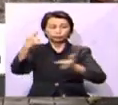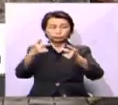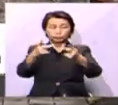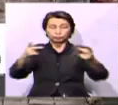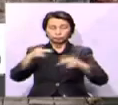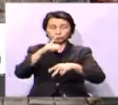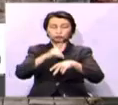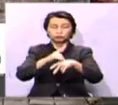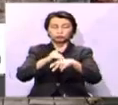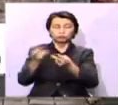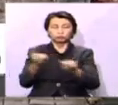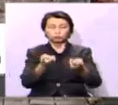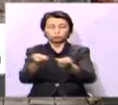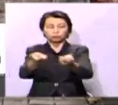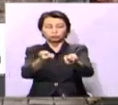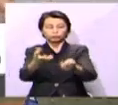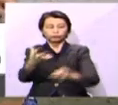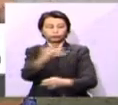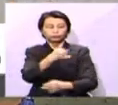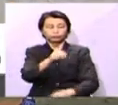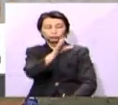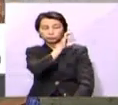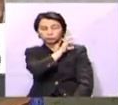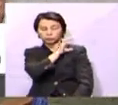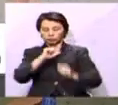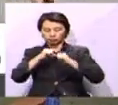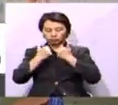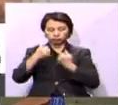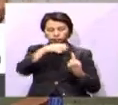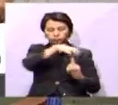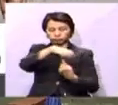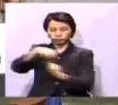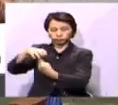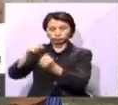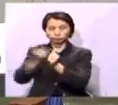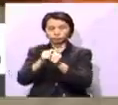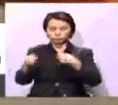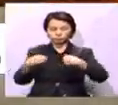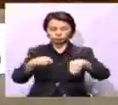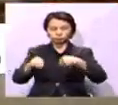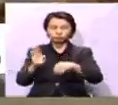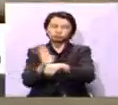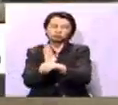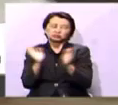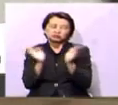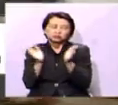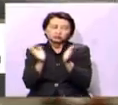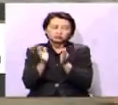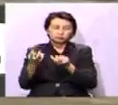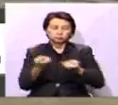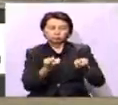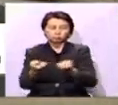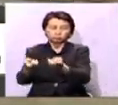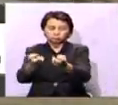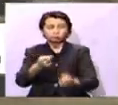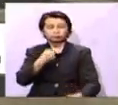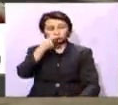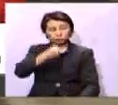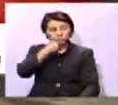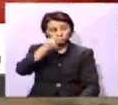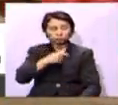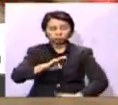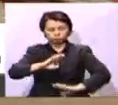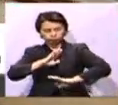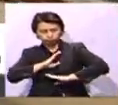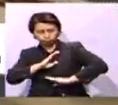di Bukit Bintang itu. Sementara itu, pengerusi Persatuan Penjaja dan Perniagaan Kecil Bukit Bintang, Si Fu Hong menyatakan